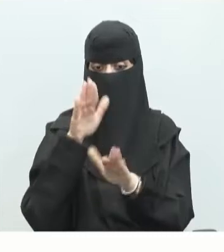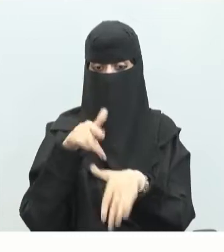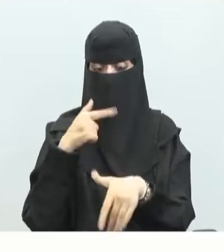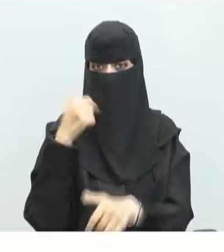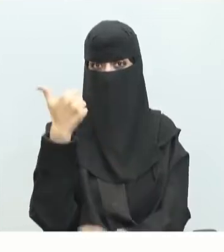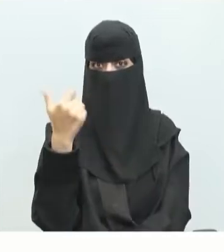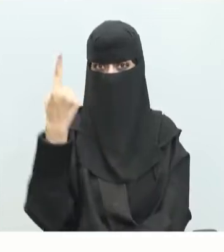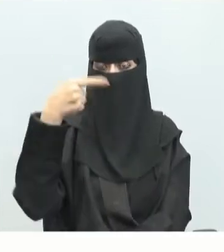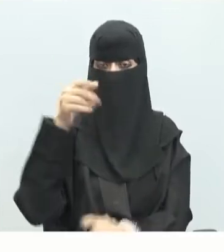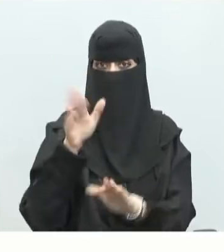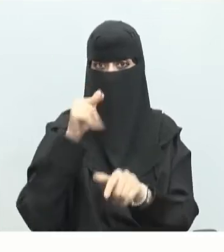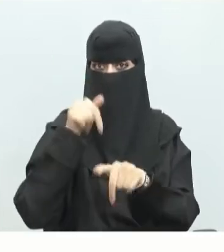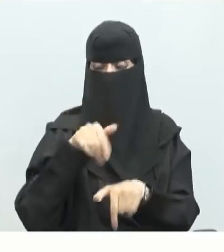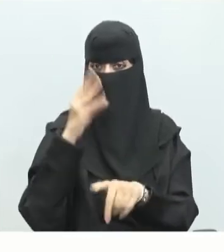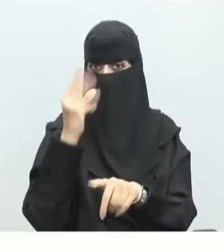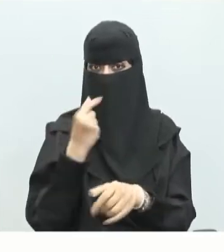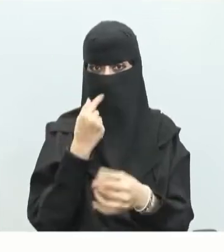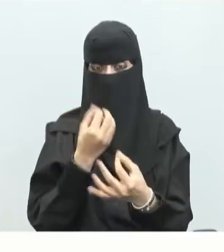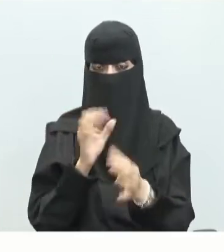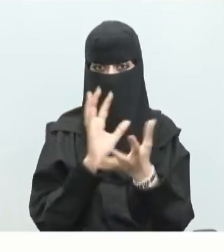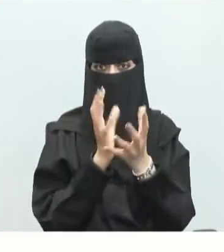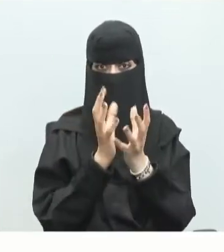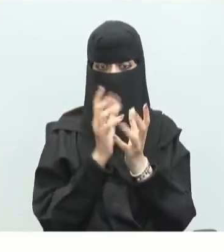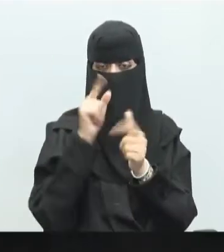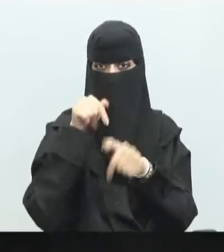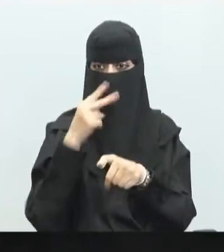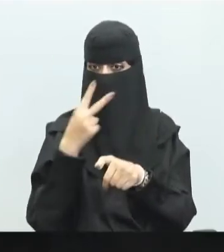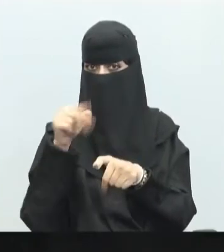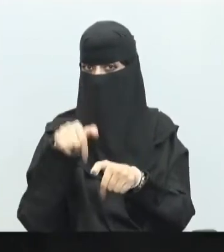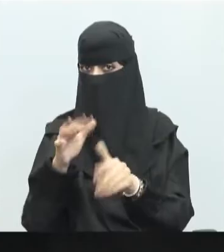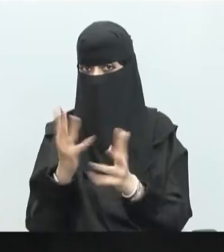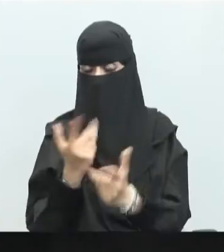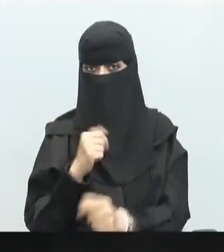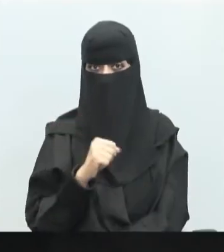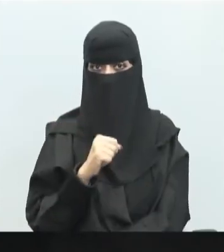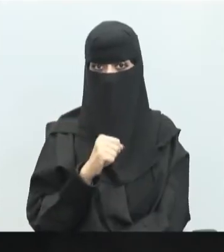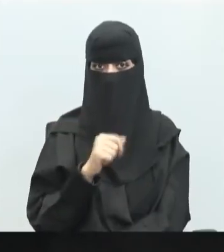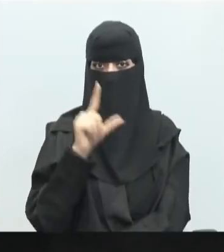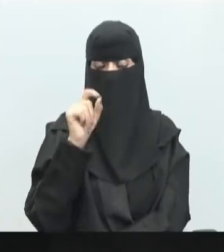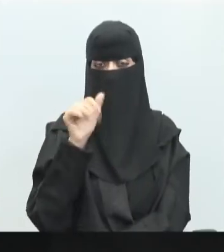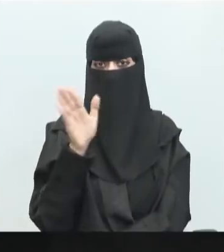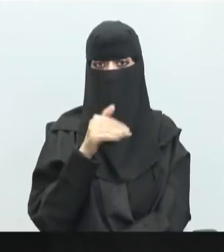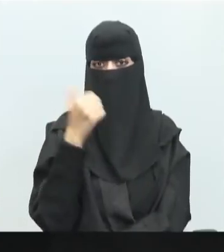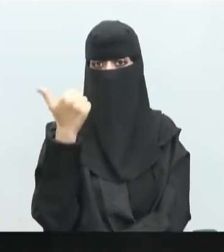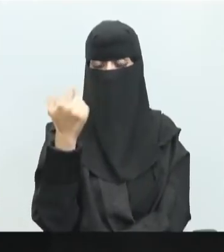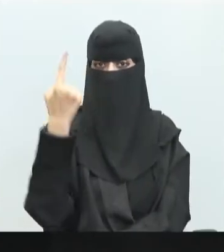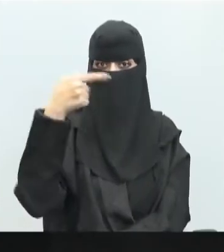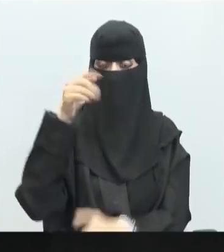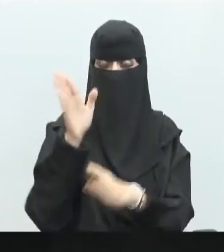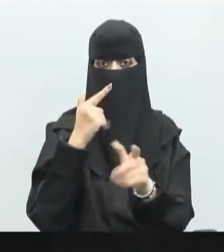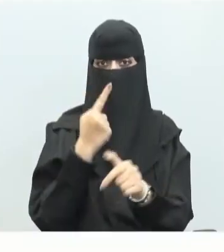سته عشر اذا عدد الكرات التي امامي كم احسنتم 16